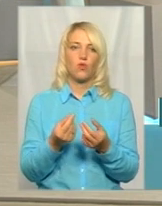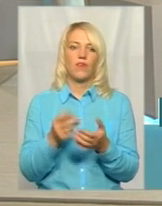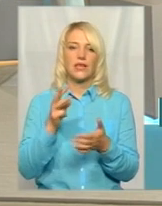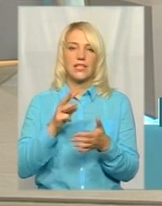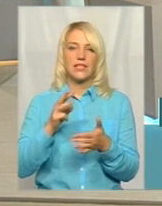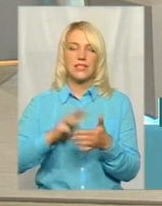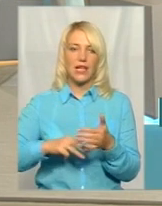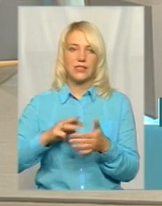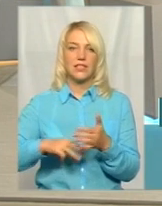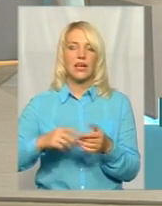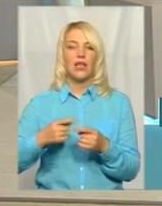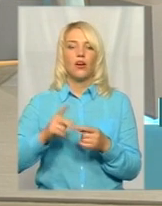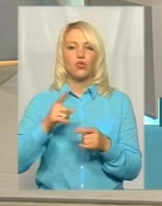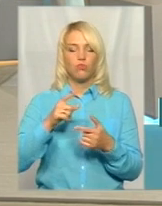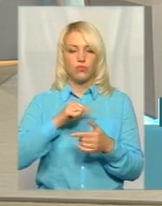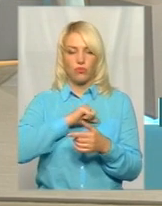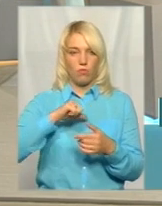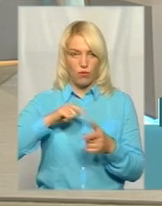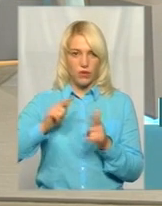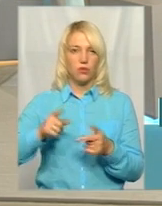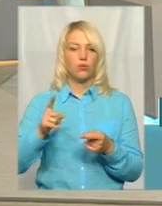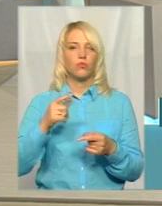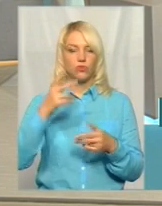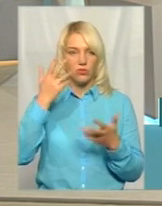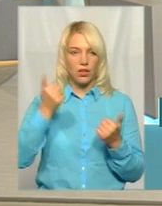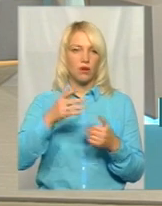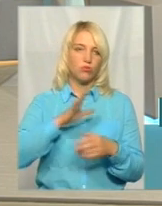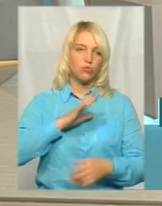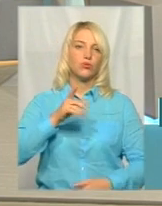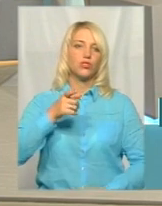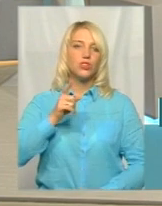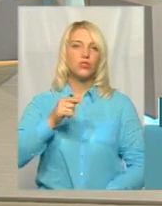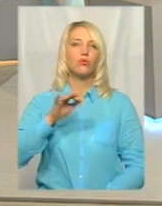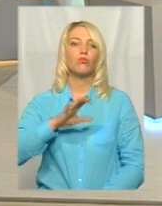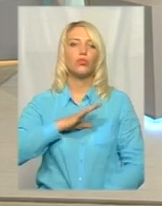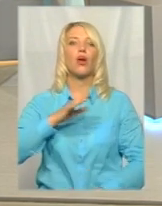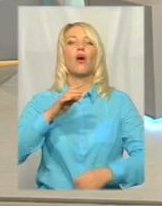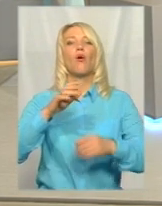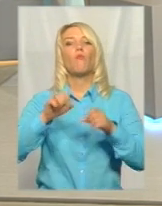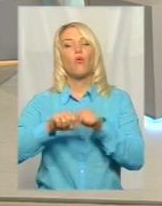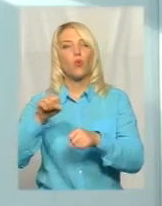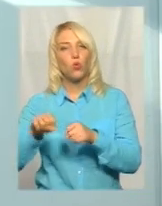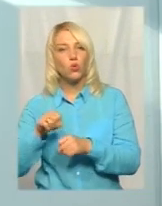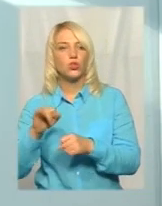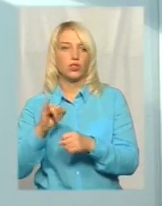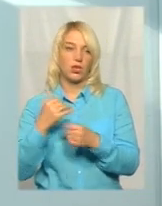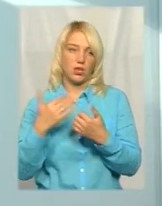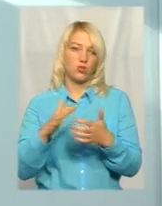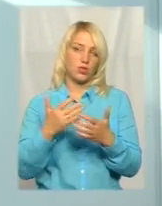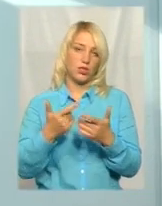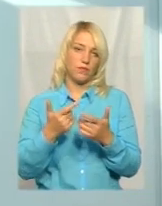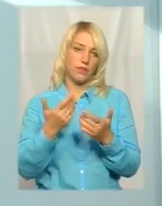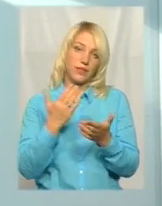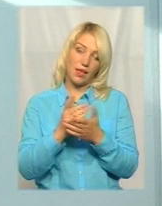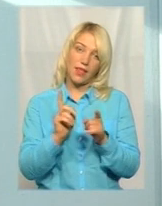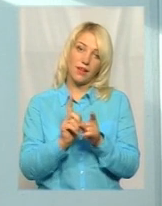тобто роботодавець визнав, що дійсно було недопущене порушення, поповнив державний бюджет і після цього вже не порушує законодавство. Але